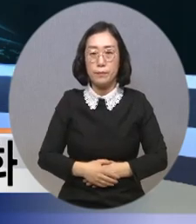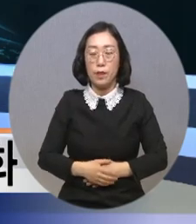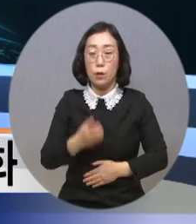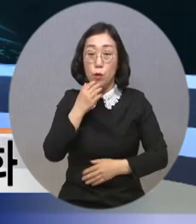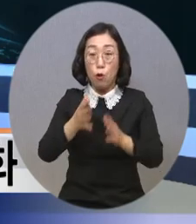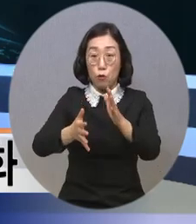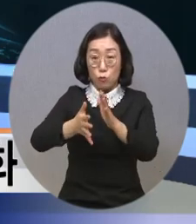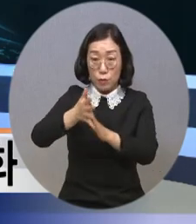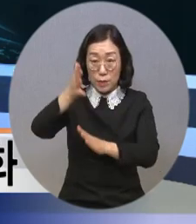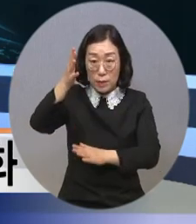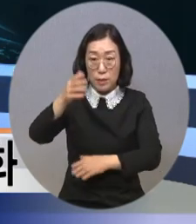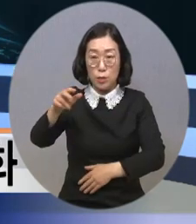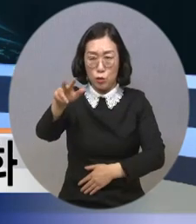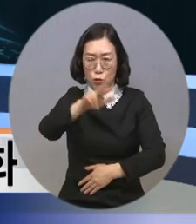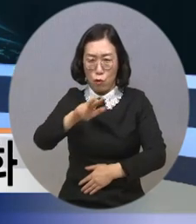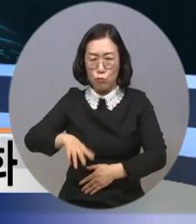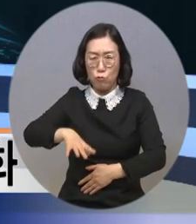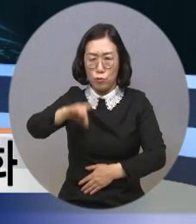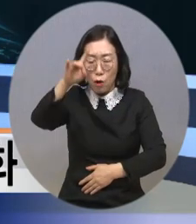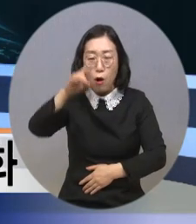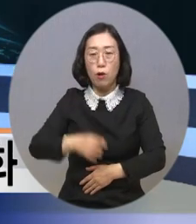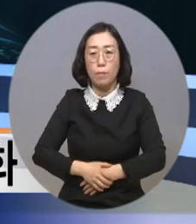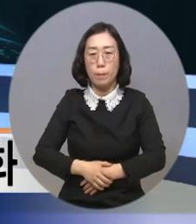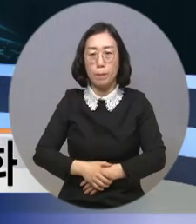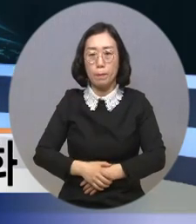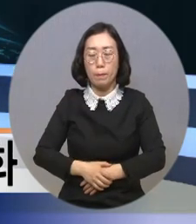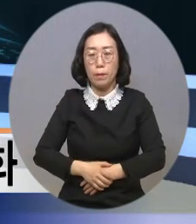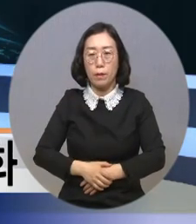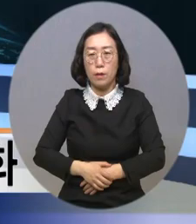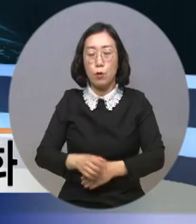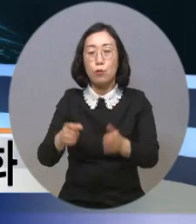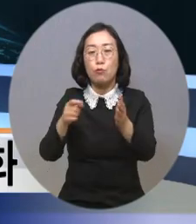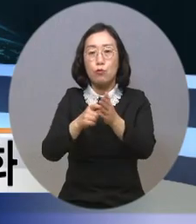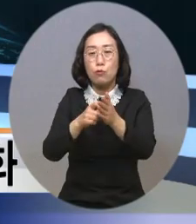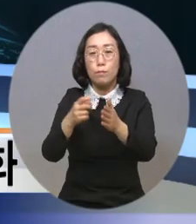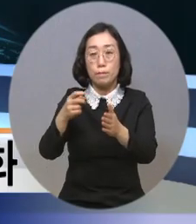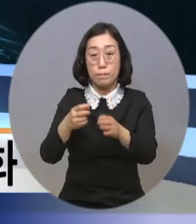서울시가 전국 최초로 구급차 전담 정비센터를 운영합니다.